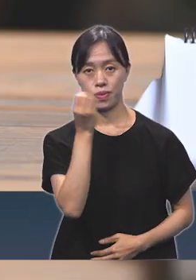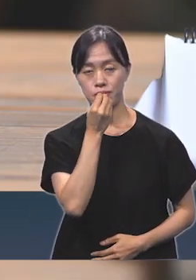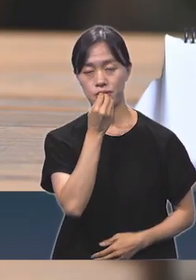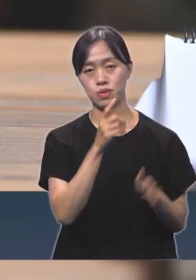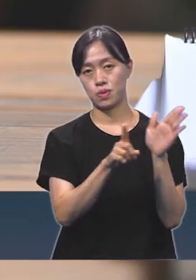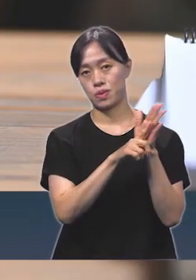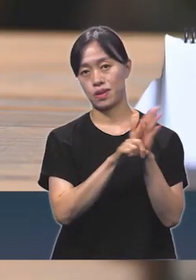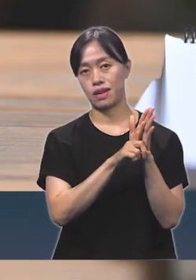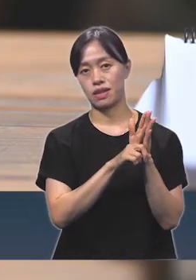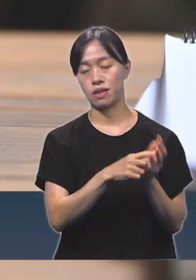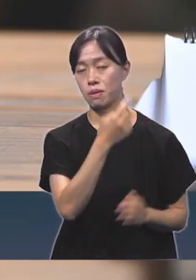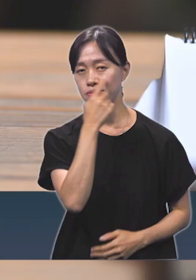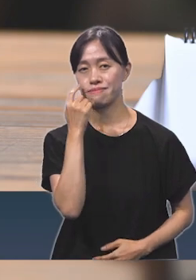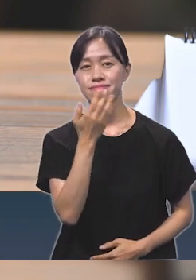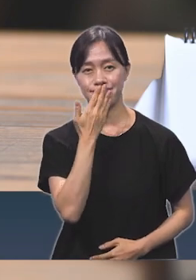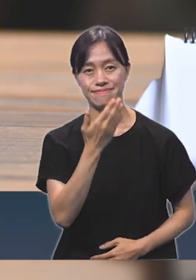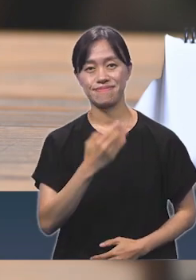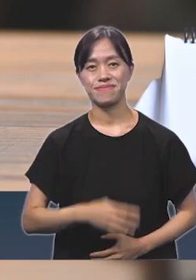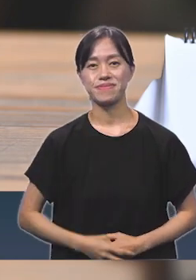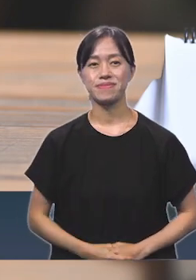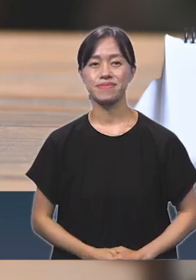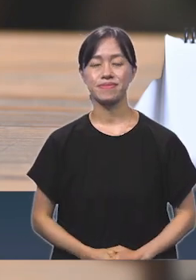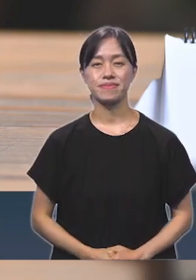누리집 고시공고란에서 확인할 수 있습니다